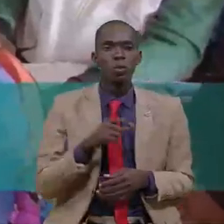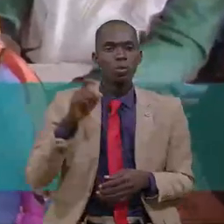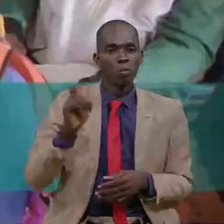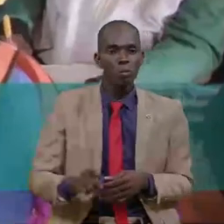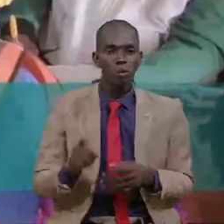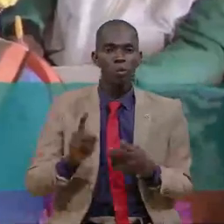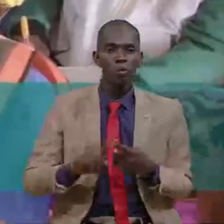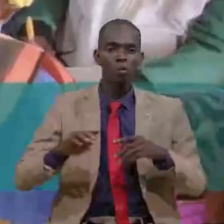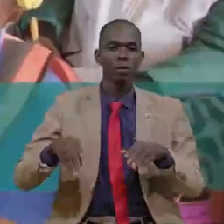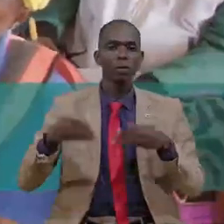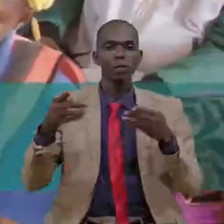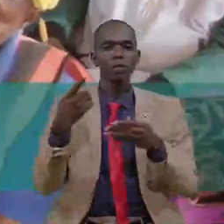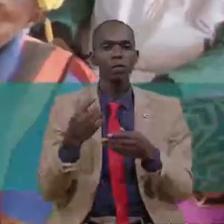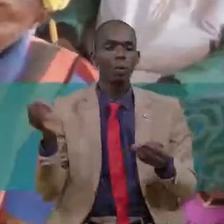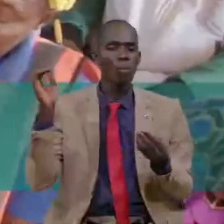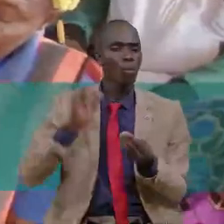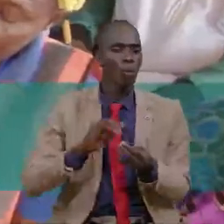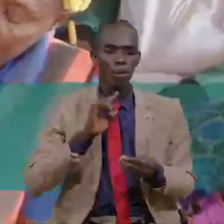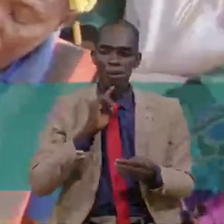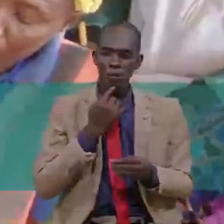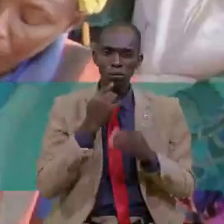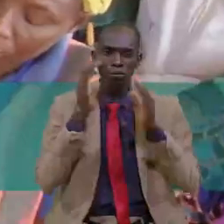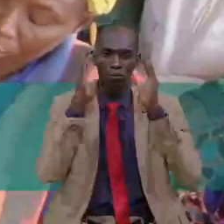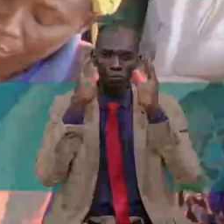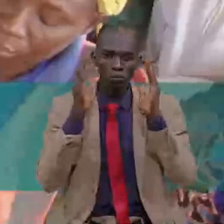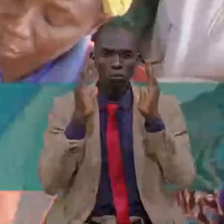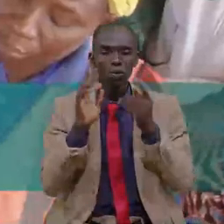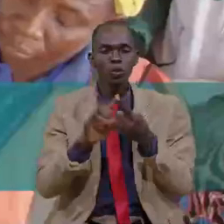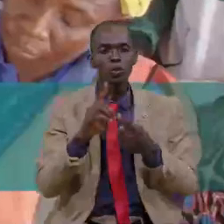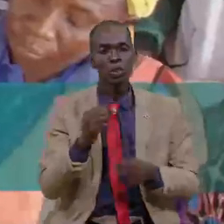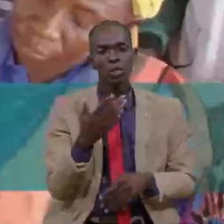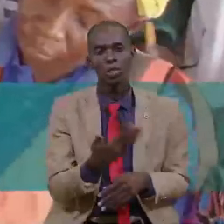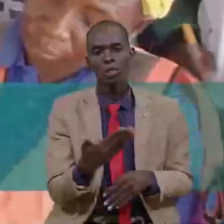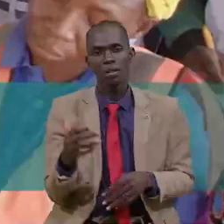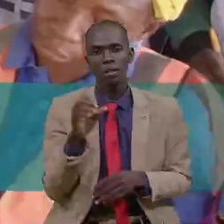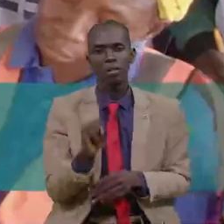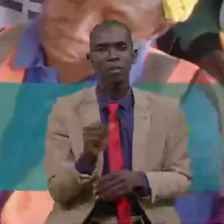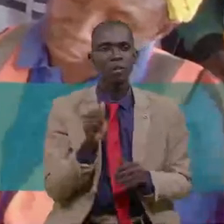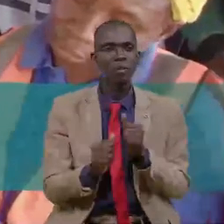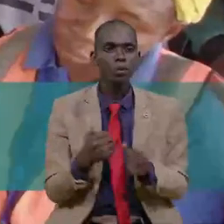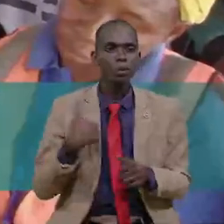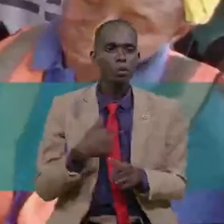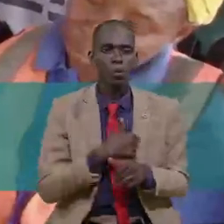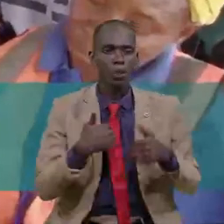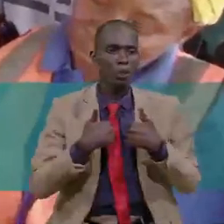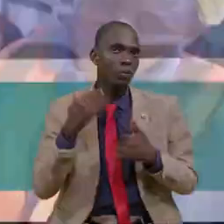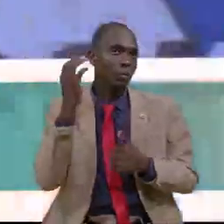Hébreux 2, 1. C'est pourquoi nous devons d'autant plus nous attacher aux choses que nous avons